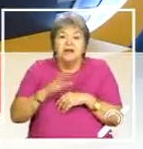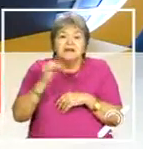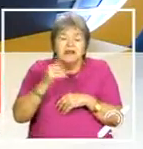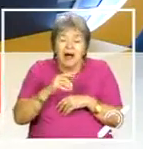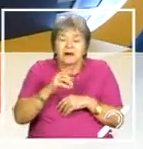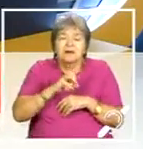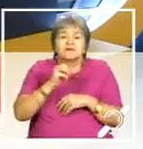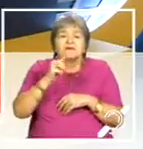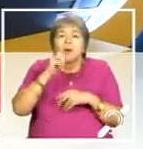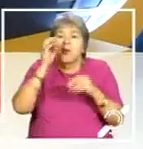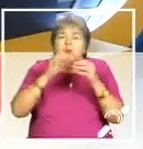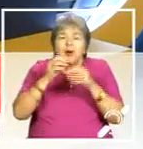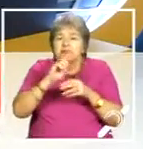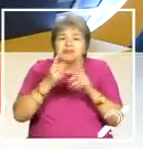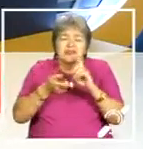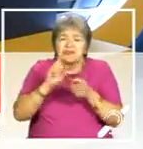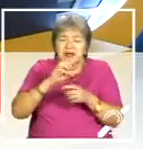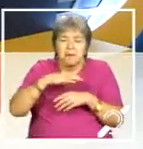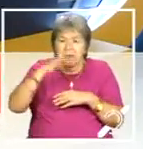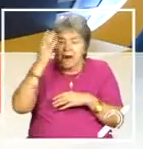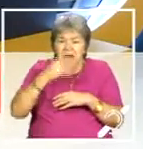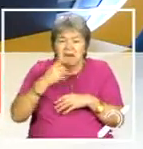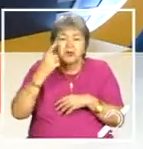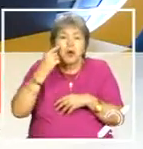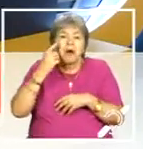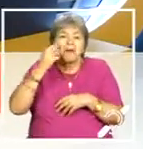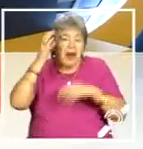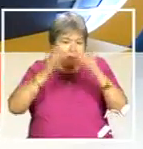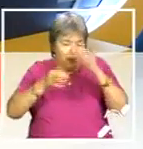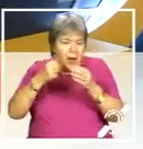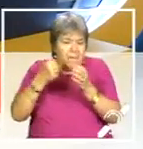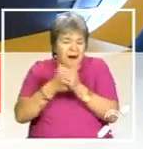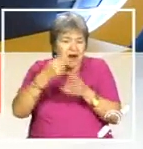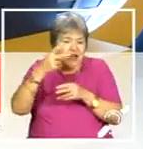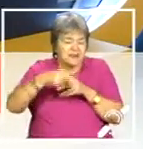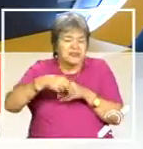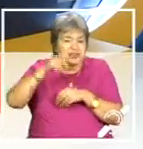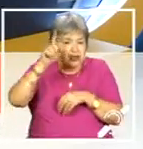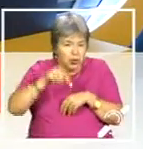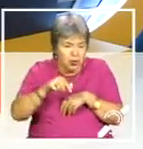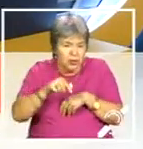schimbă radical, pentru că probabilitatea de ploaie până la finalul lunii se va menține destul de redusă.